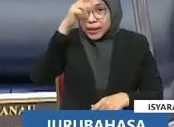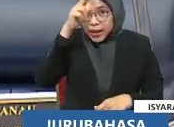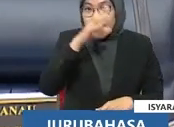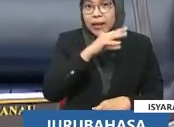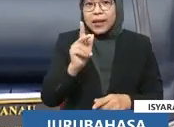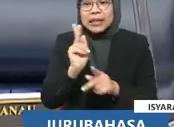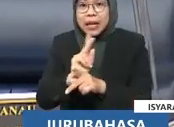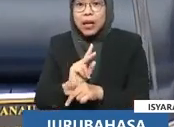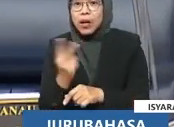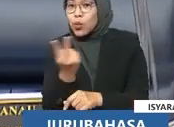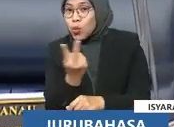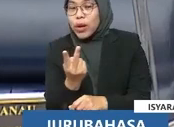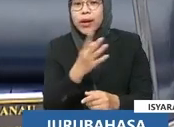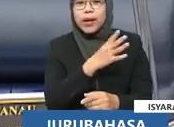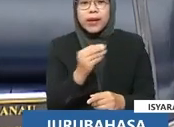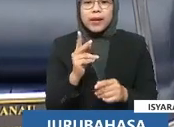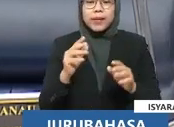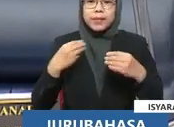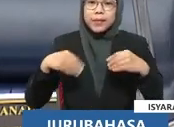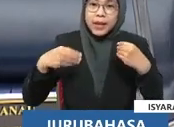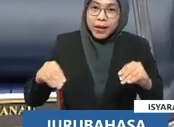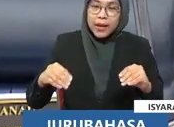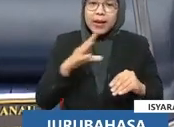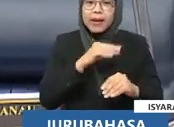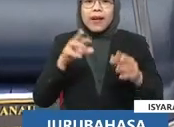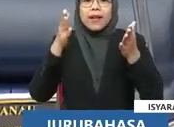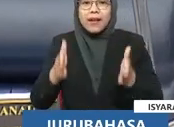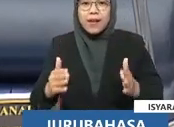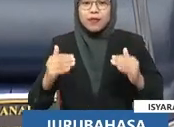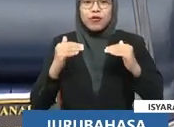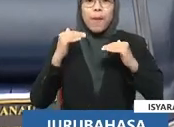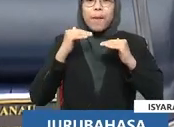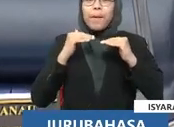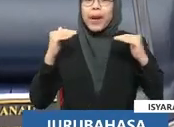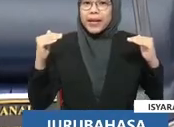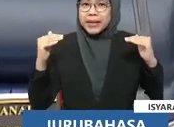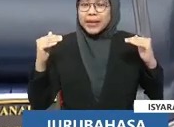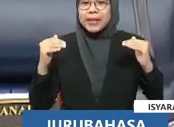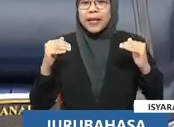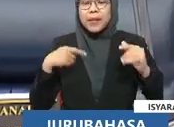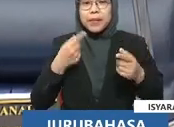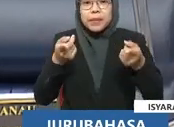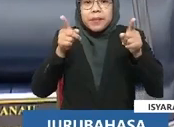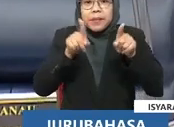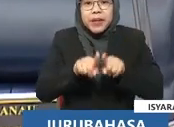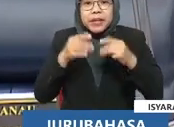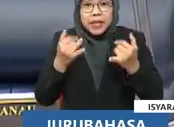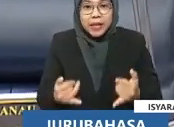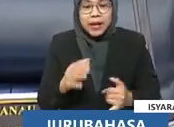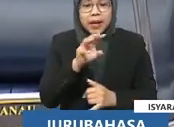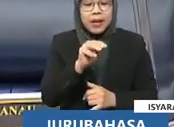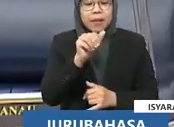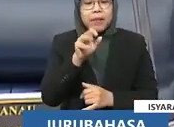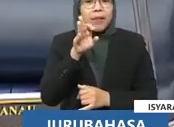jaga peternak dan nak menjaga juga peniaga dan juga rakyat supaya balance. Jadi apa yang berlaku saya diperhatikan setakat ini